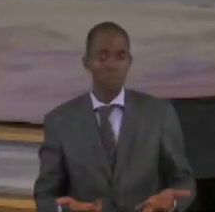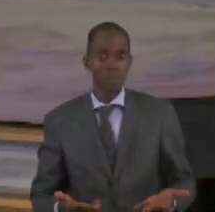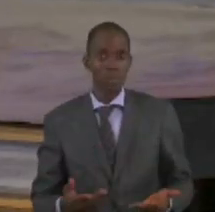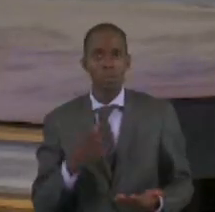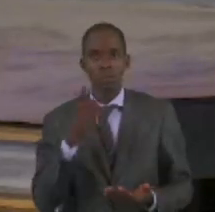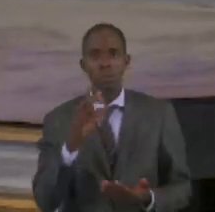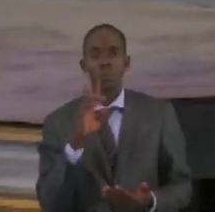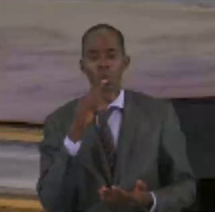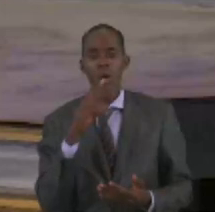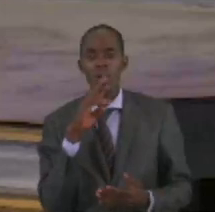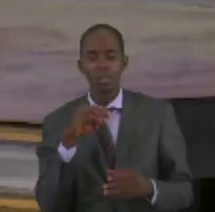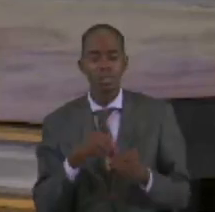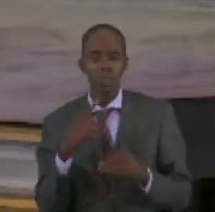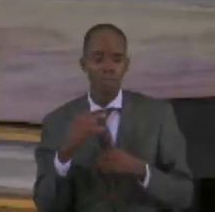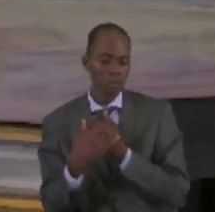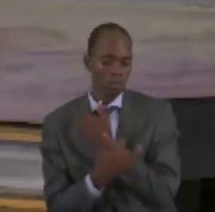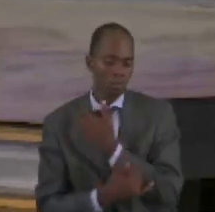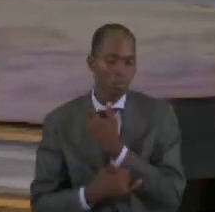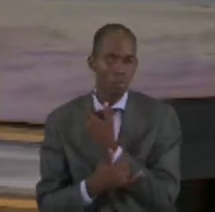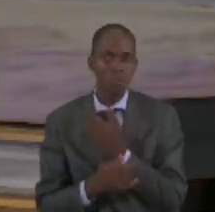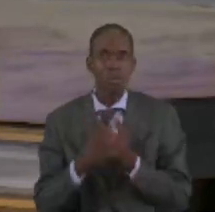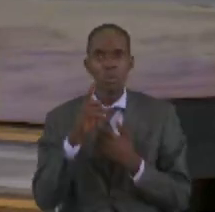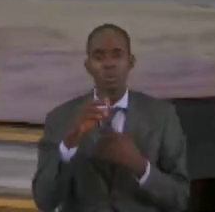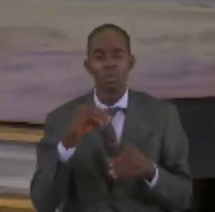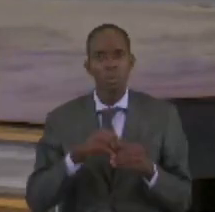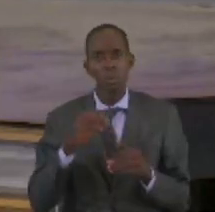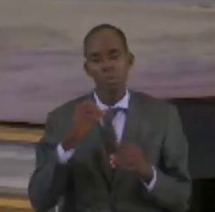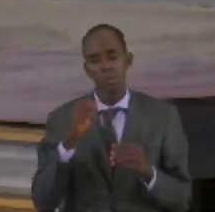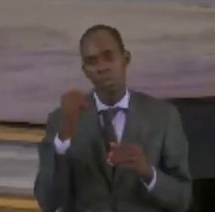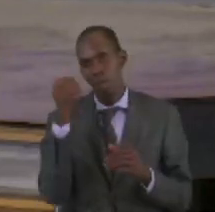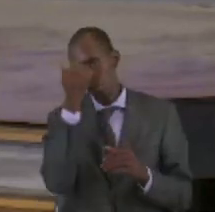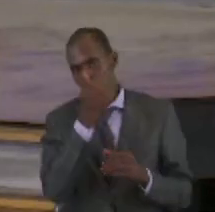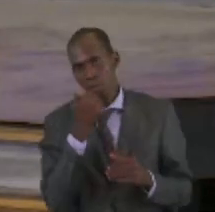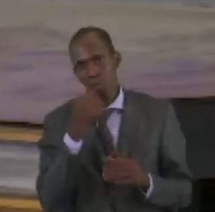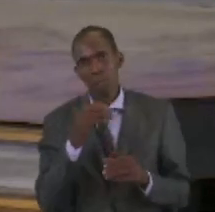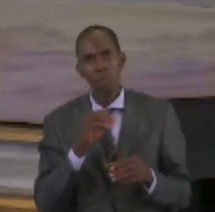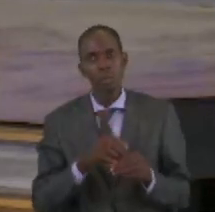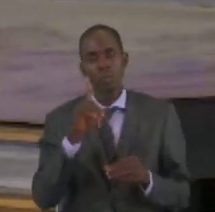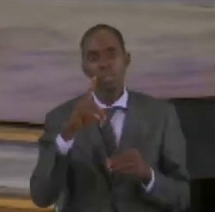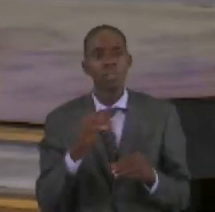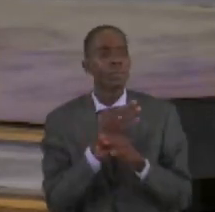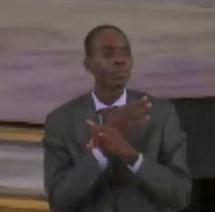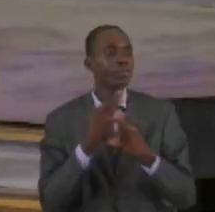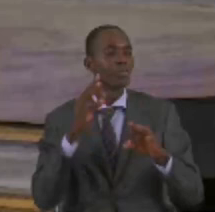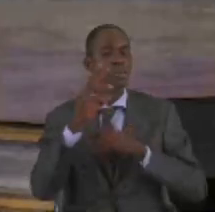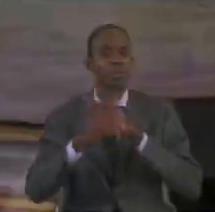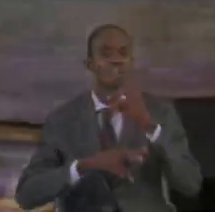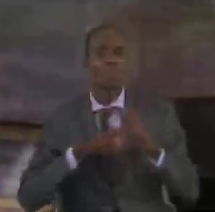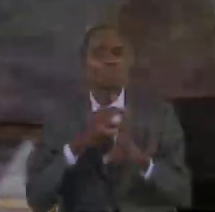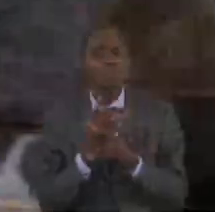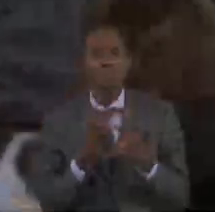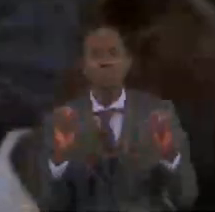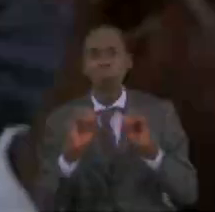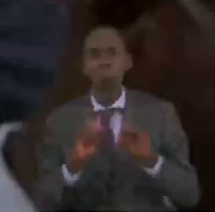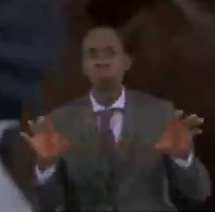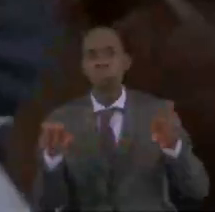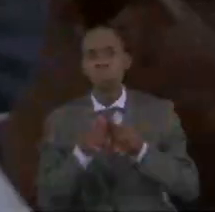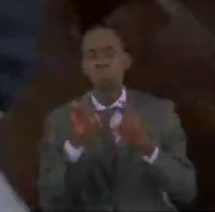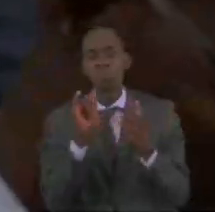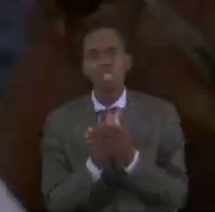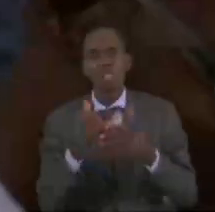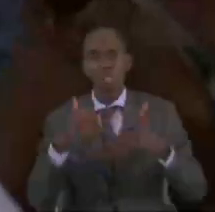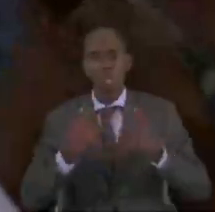sommes ici, nous qui sommes dans les pays, nous qui sommes en Afrique, nous qui sommes dans le monde libre, il n'y